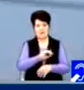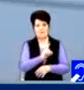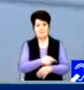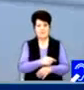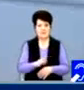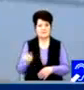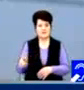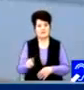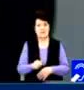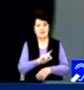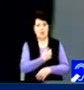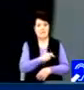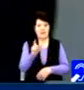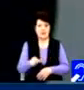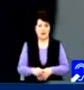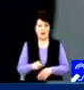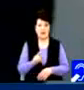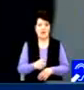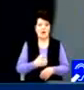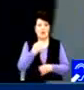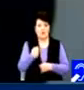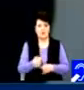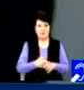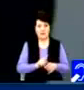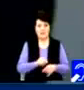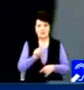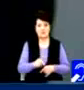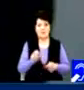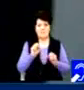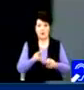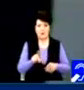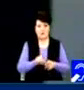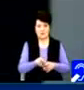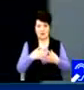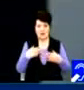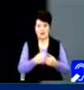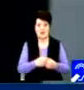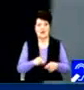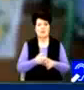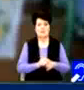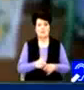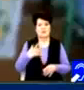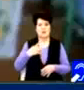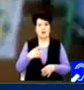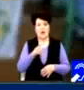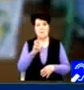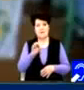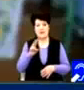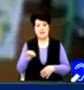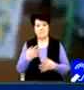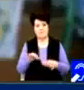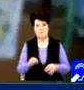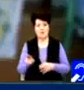personalului medical plasarea pacienților condamnați și periculoși în aceleași încăperi cu pacienții internați benevol administrarea